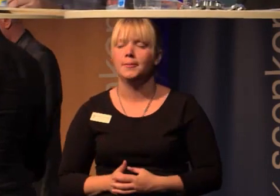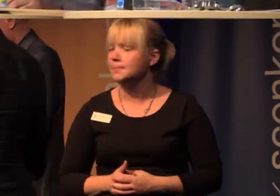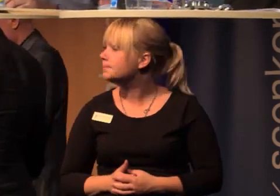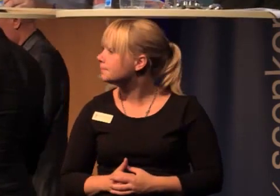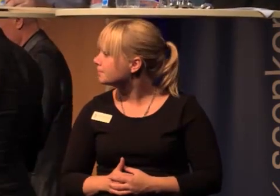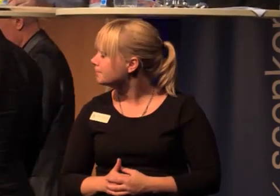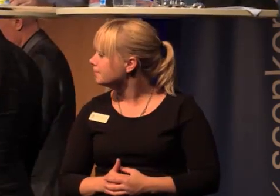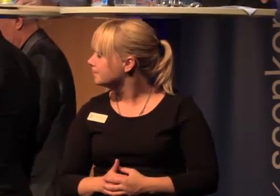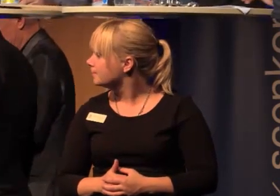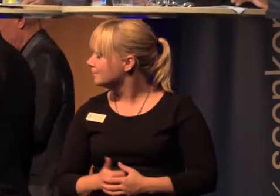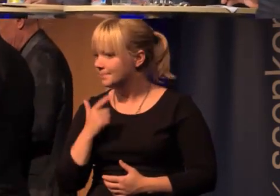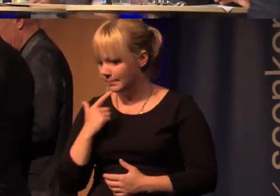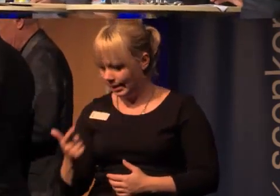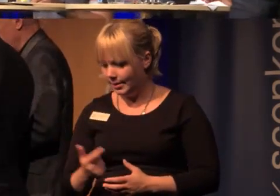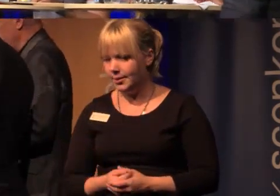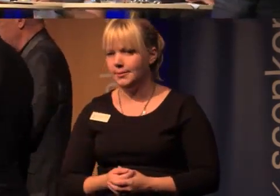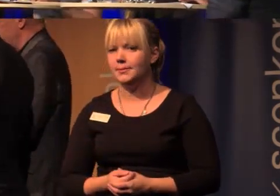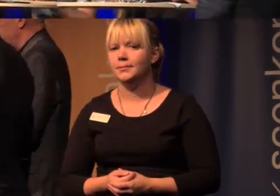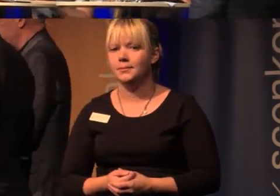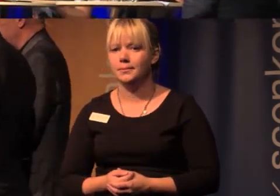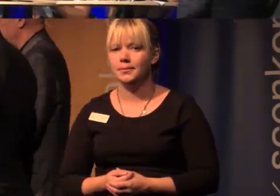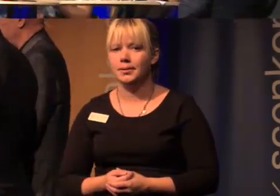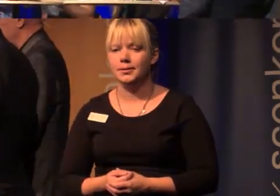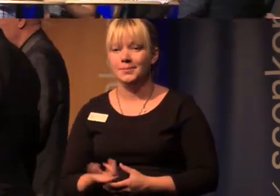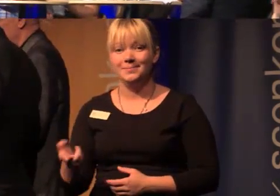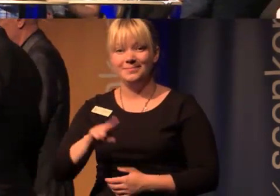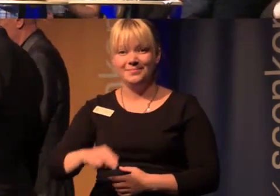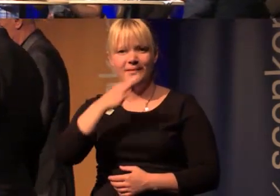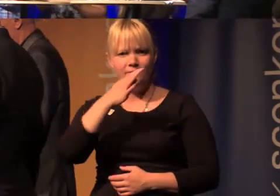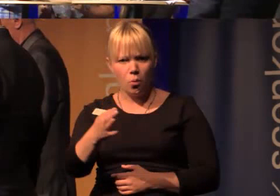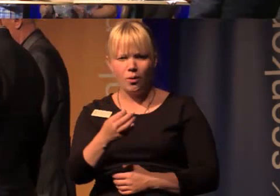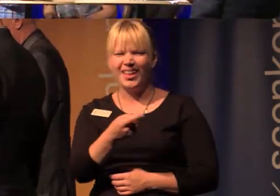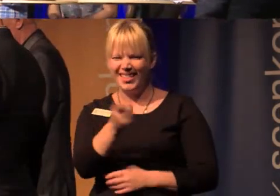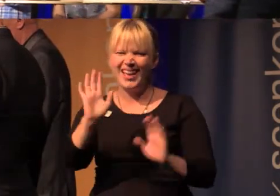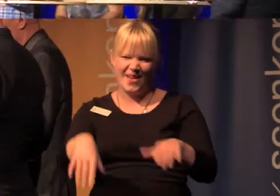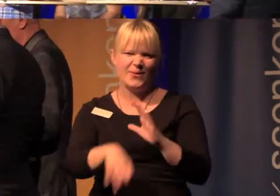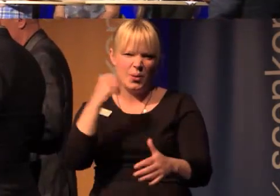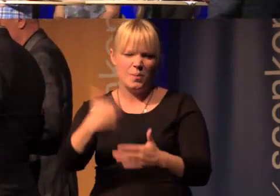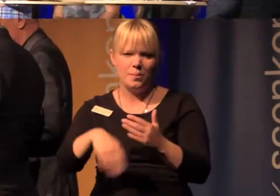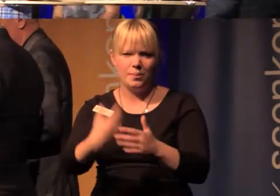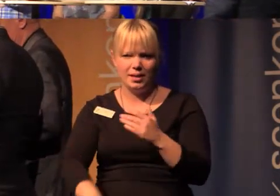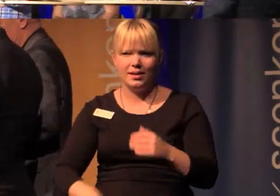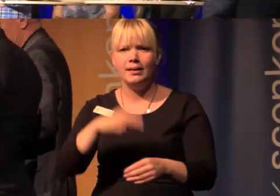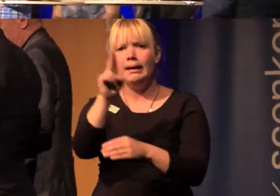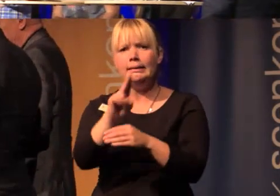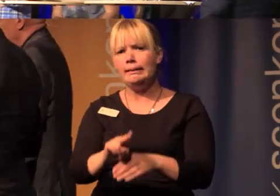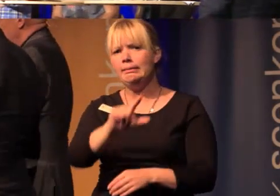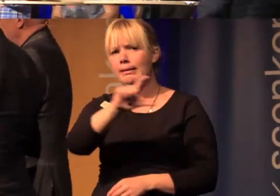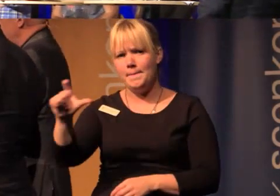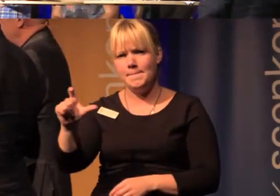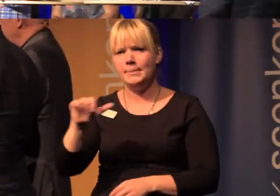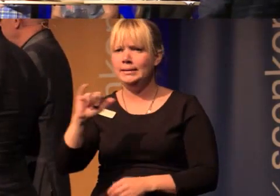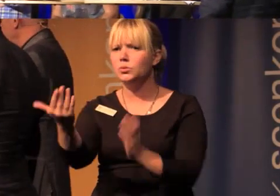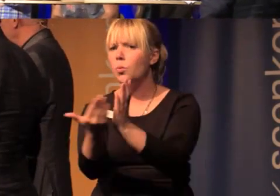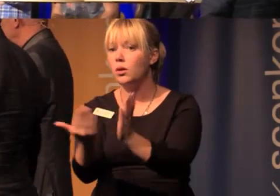Tackar. Då var vi klara med den frågan. Sen kommer vi till en sak som en del av er har berört i andra sammanhang, nämligen de estetiska ämnena i skolan.